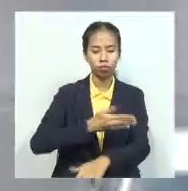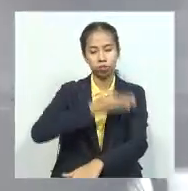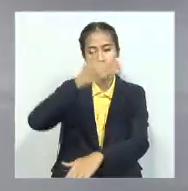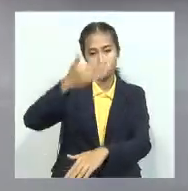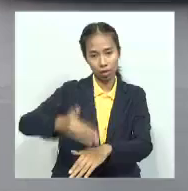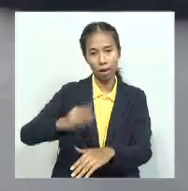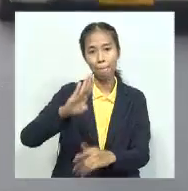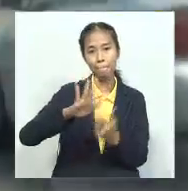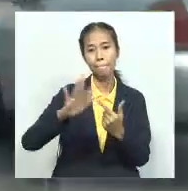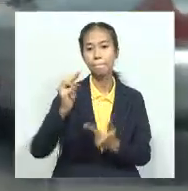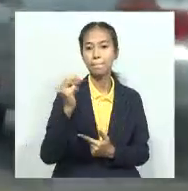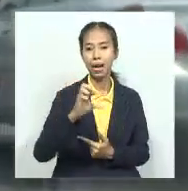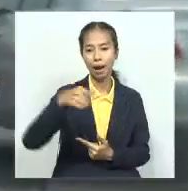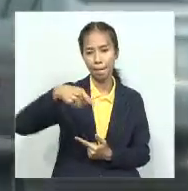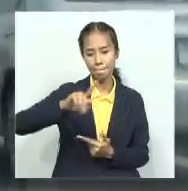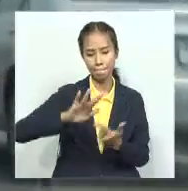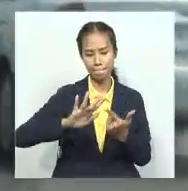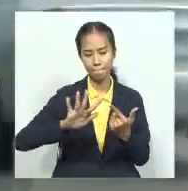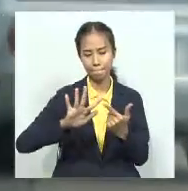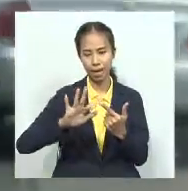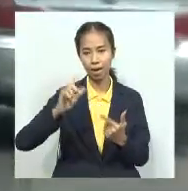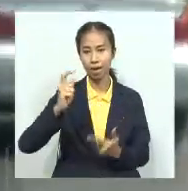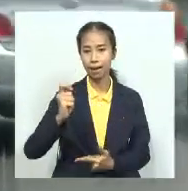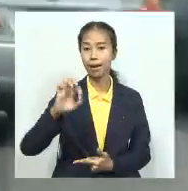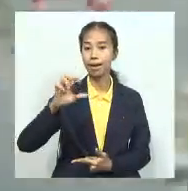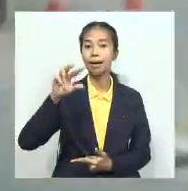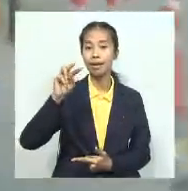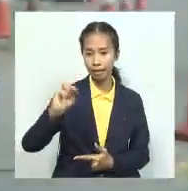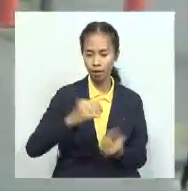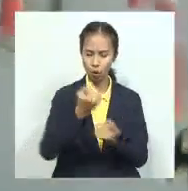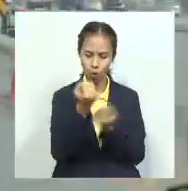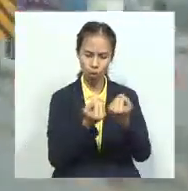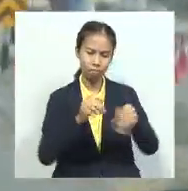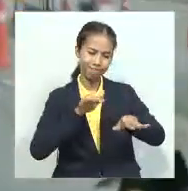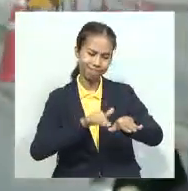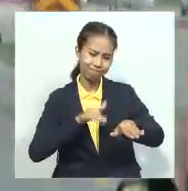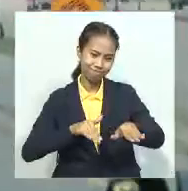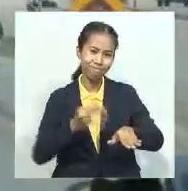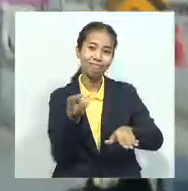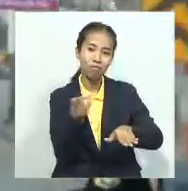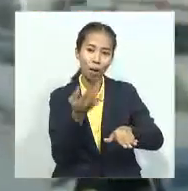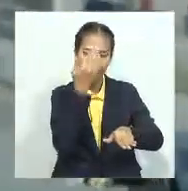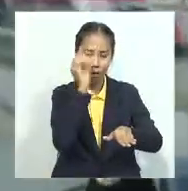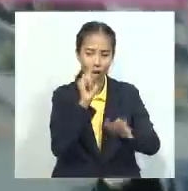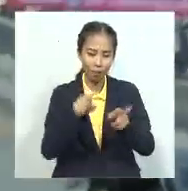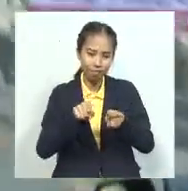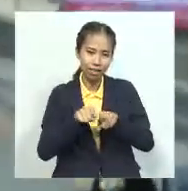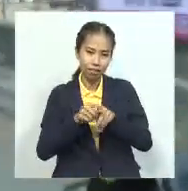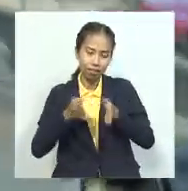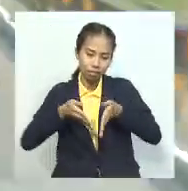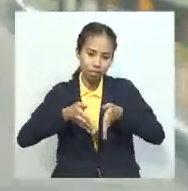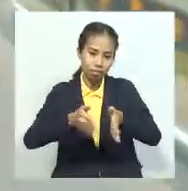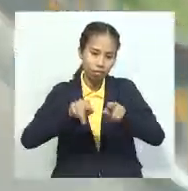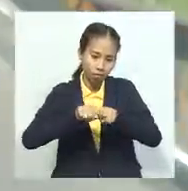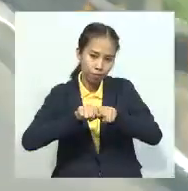างประอินรถก็มีการชะลอตัวเล็กน้อยเนื่องจากจุดนี้จะเป็นทางแยกที่มุ่งหน้าไปยังภาคอีสานและมุ่งหน้าเข้าสู่ถน